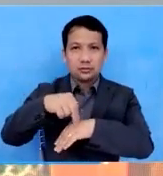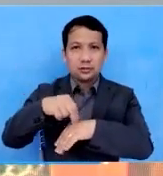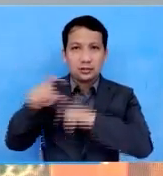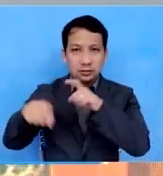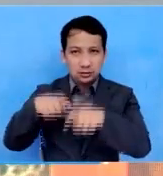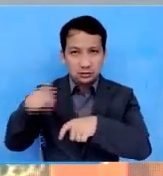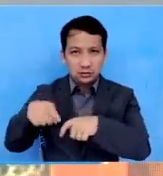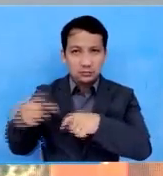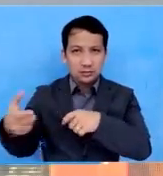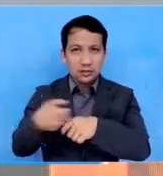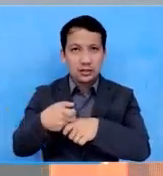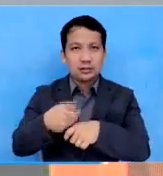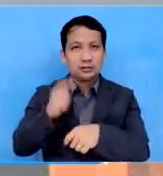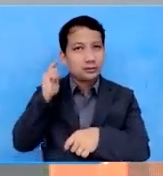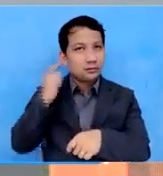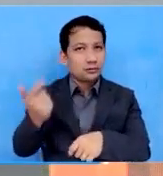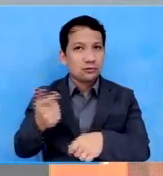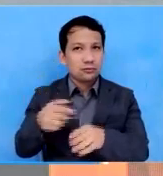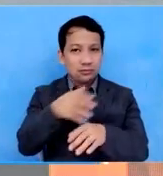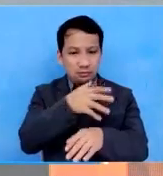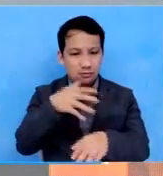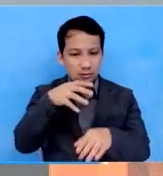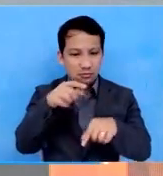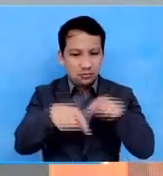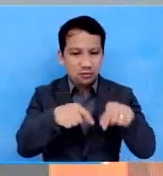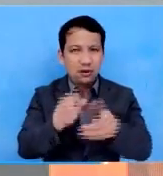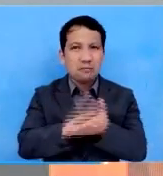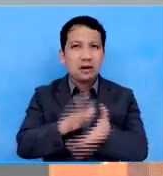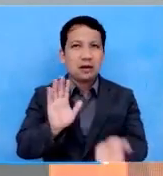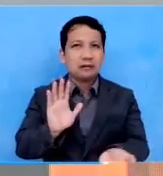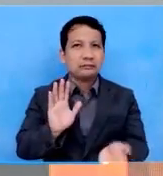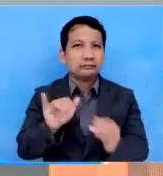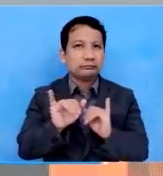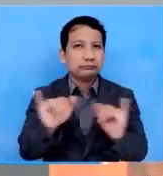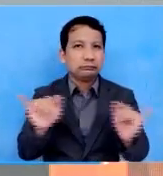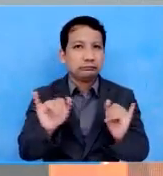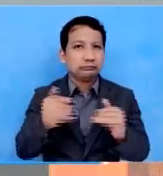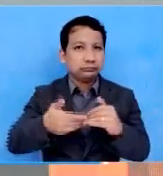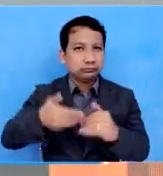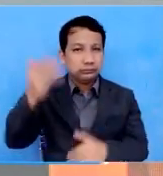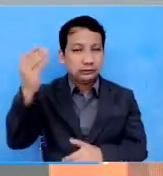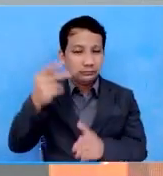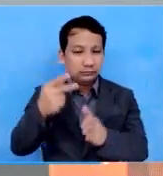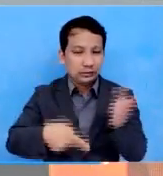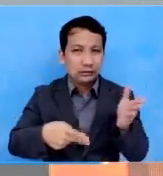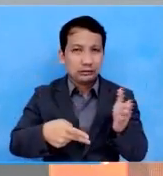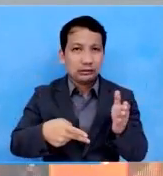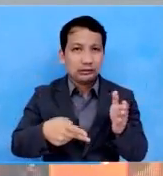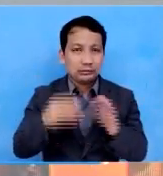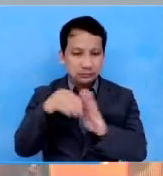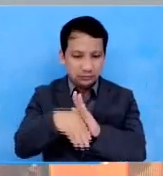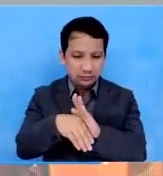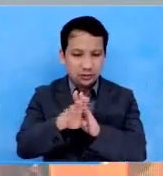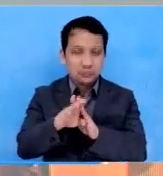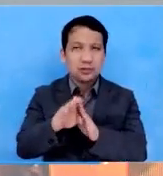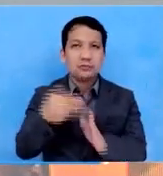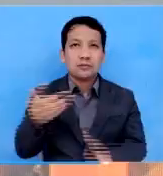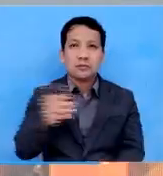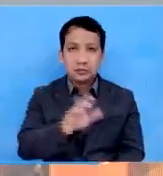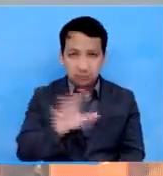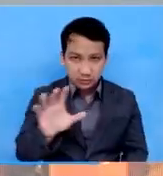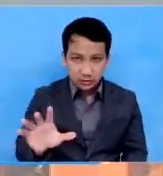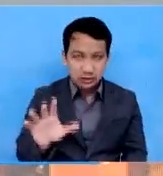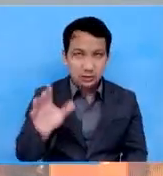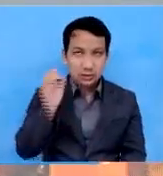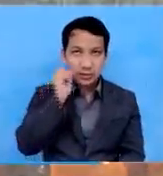kasi sila makapagsaka sa mahal ng puhunan na sinabayan pa ng matataas na presyo ng mga bilihin. Nasa frontline na balitang yan si